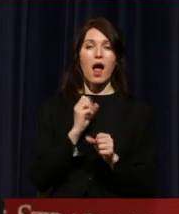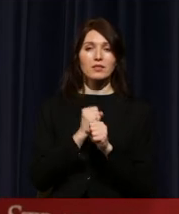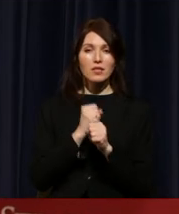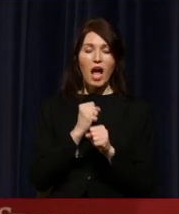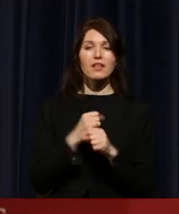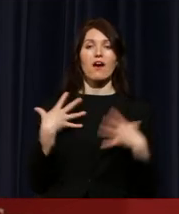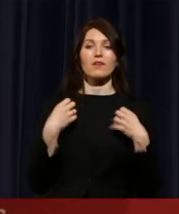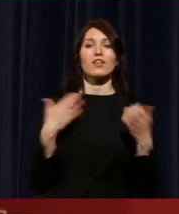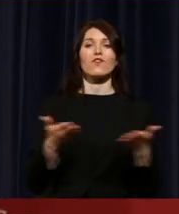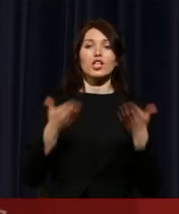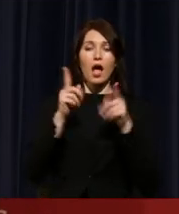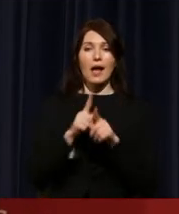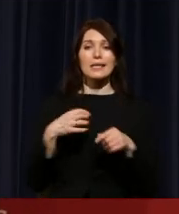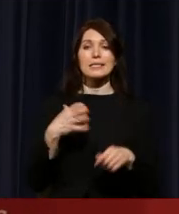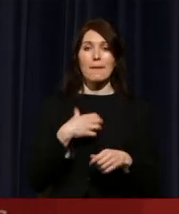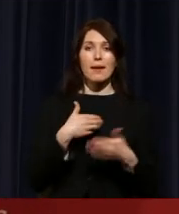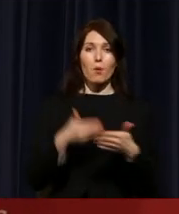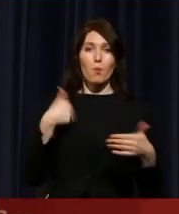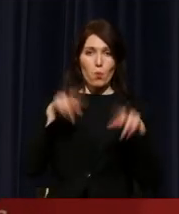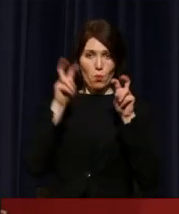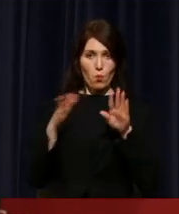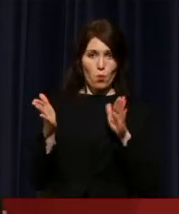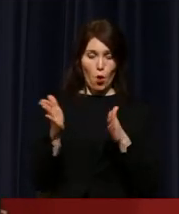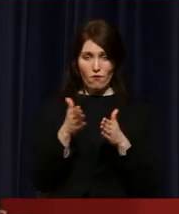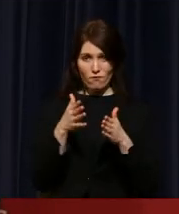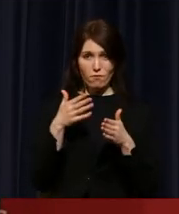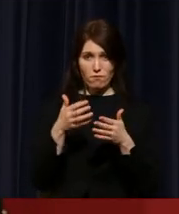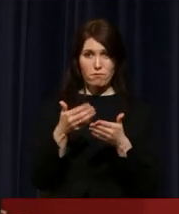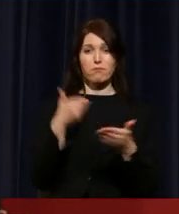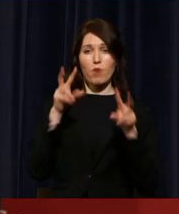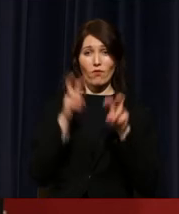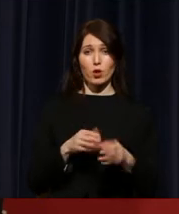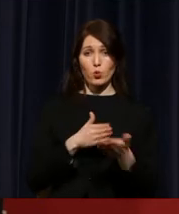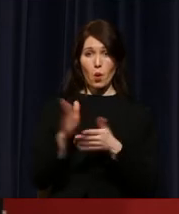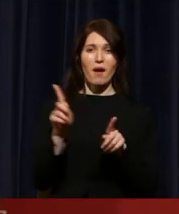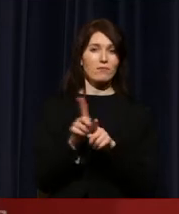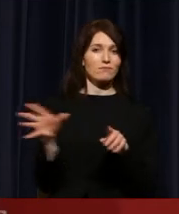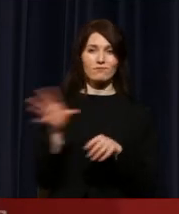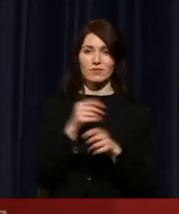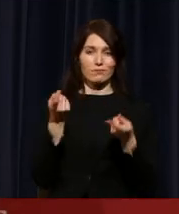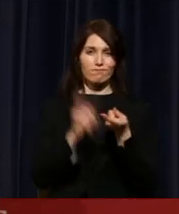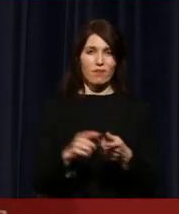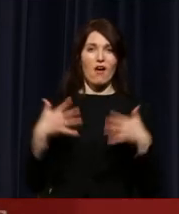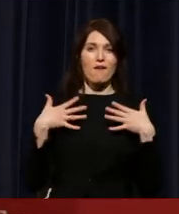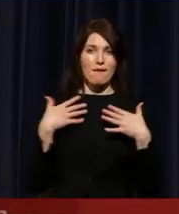veselības veicināšanas un slimību profilakses jomā, un tas saistās viss tikai ar fiziskām aktivitātēm,